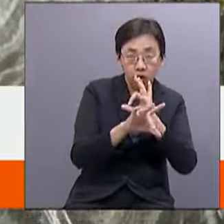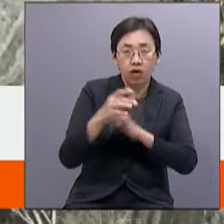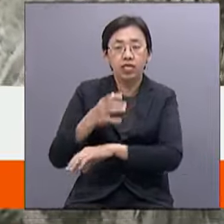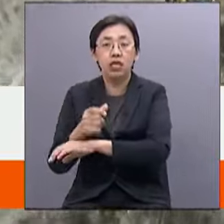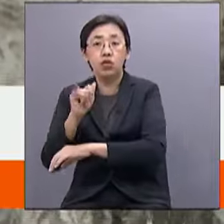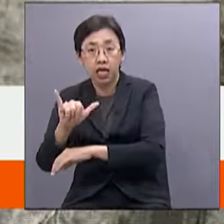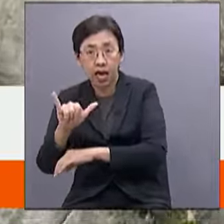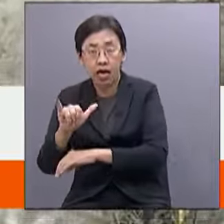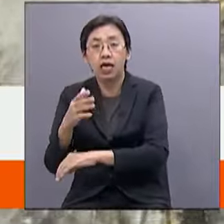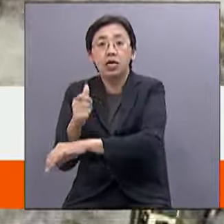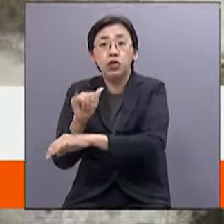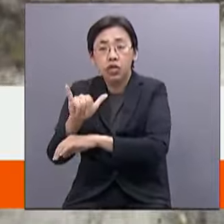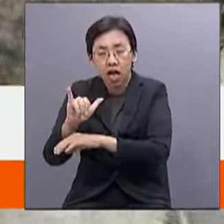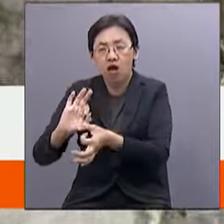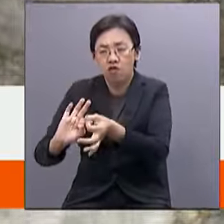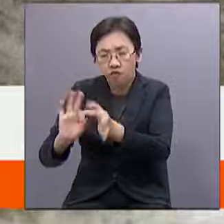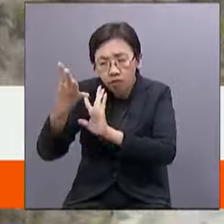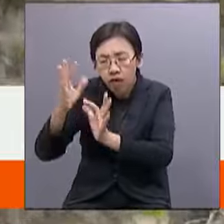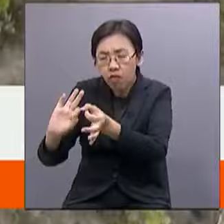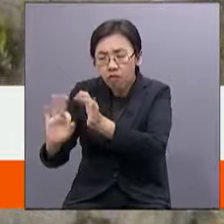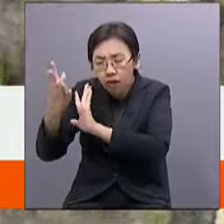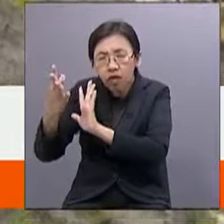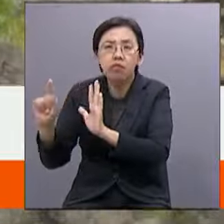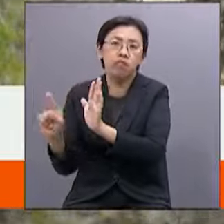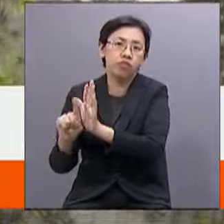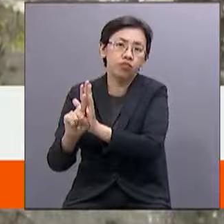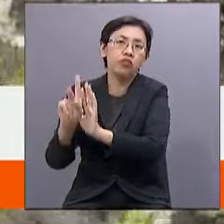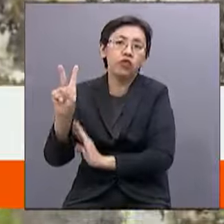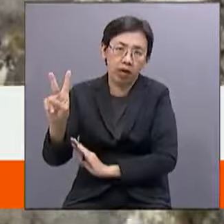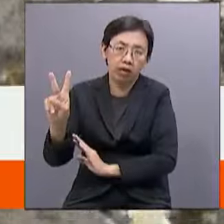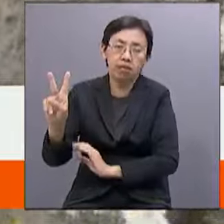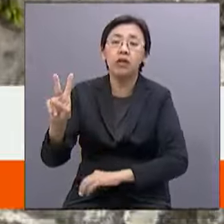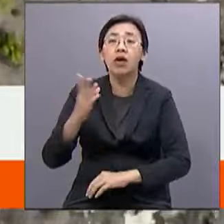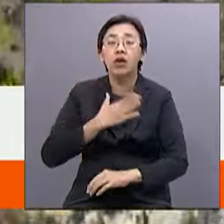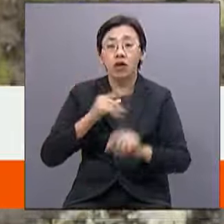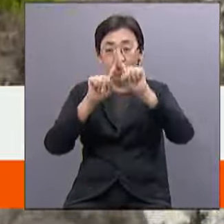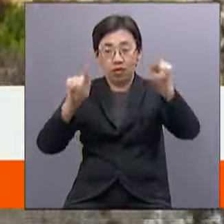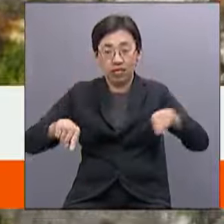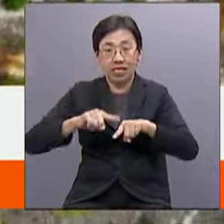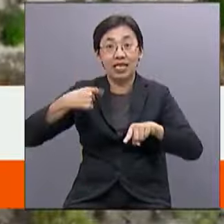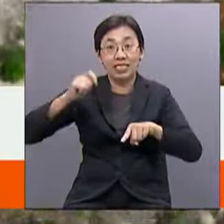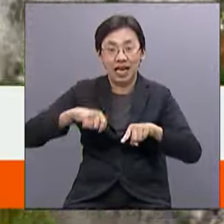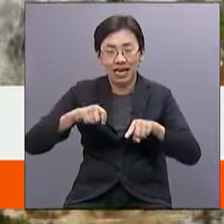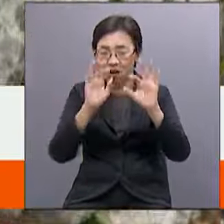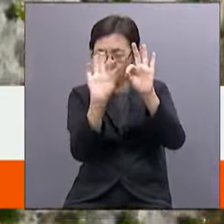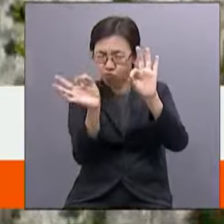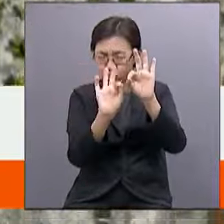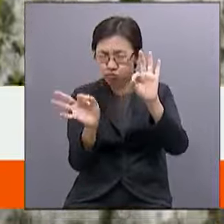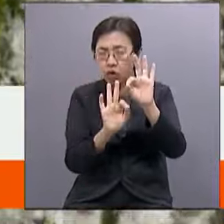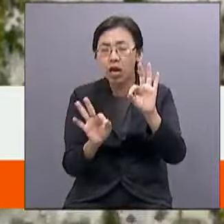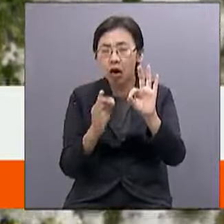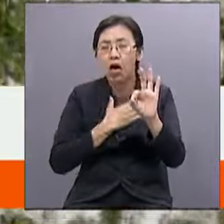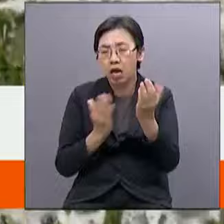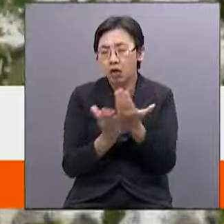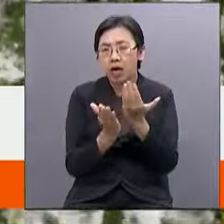ชีเนี่ยมีการไหม้สองครั้งเราพบว่าในพยานหลักฐานเราพบว่ามีพยานหลักฐานที่น่า